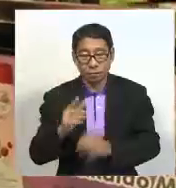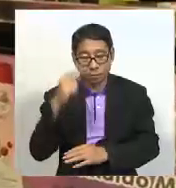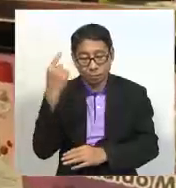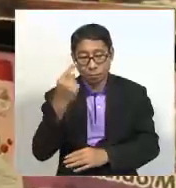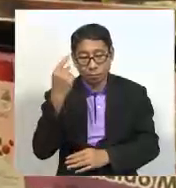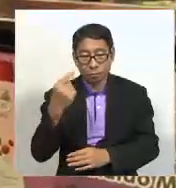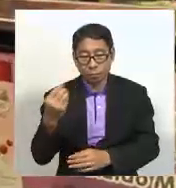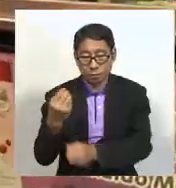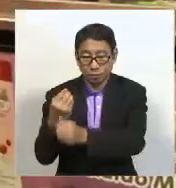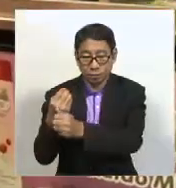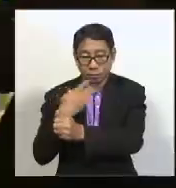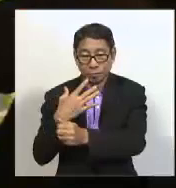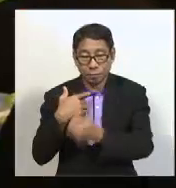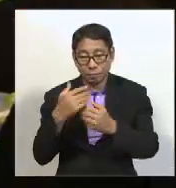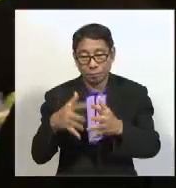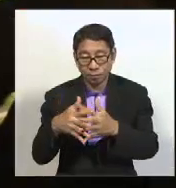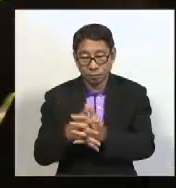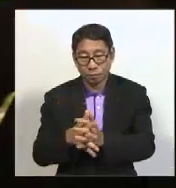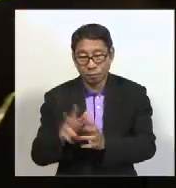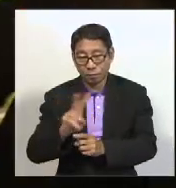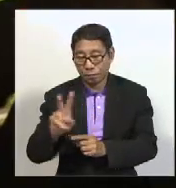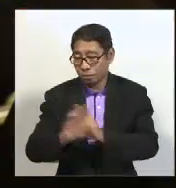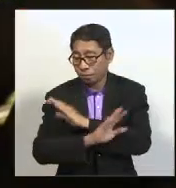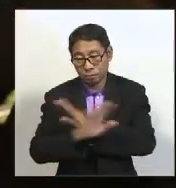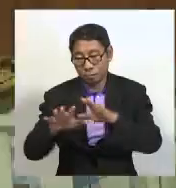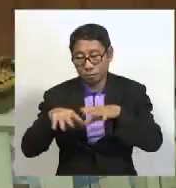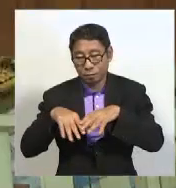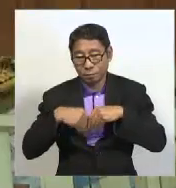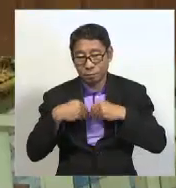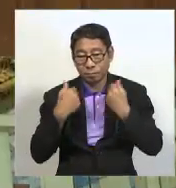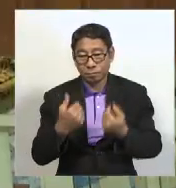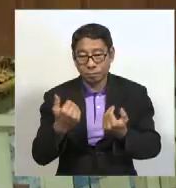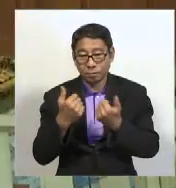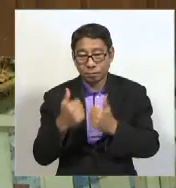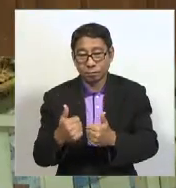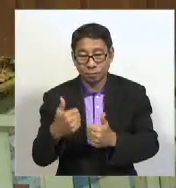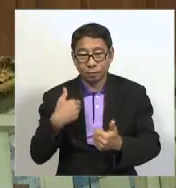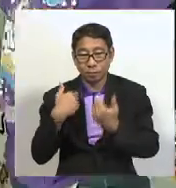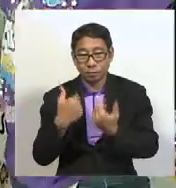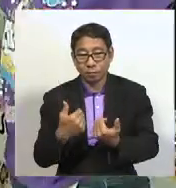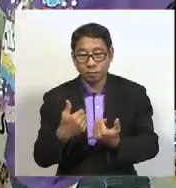ชาชนมาแจ้งข่าวเหมือนกันบอกว่ากระเป๋าที่2บางร้านไม่รับจริงๆเนี่ยรับได้นะคะ